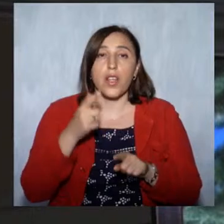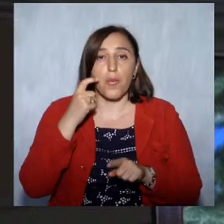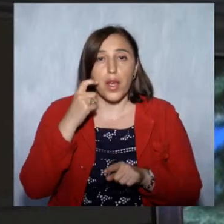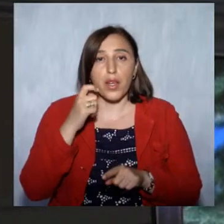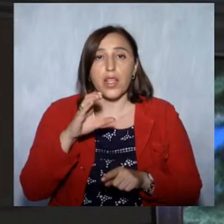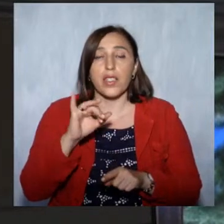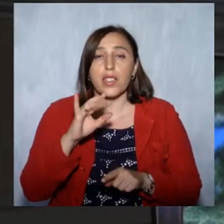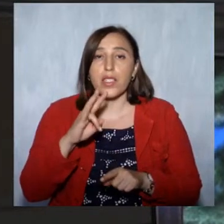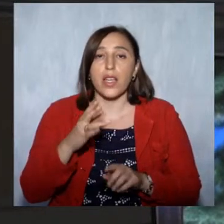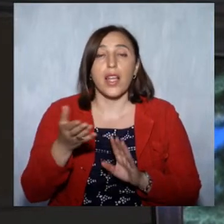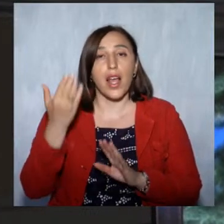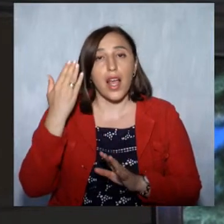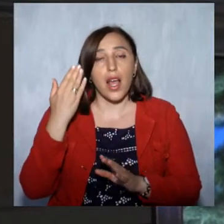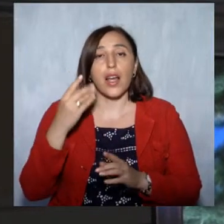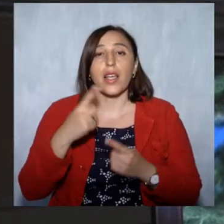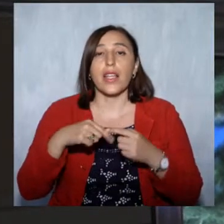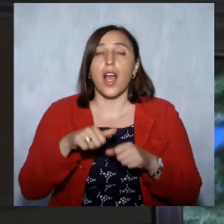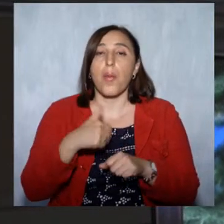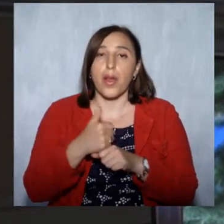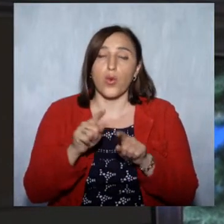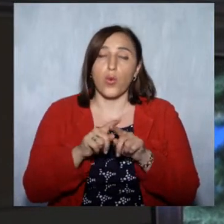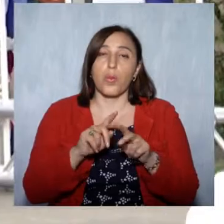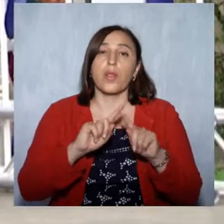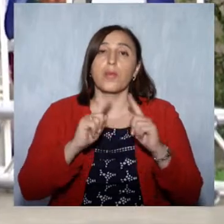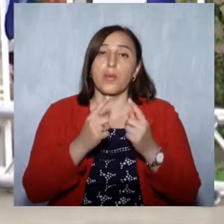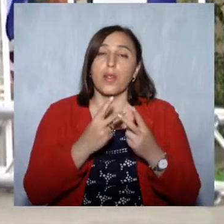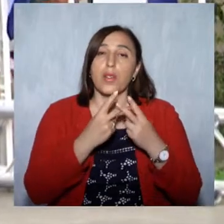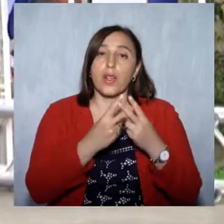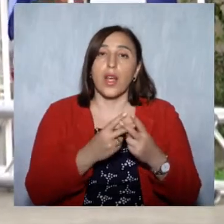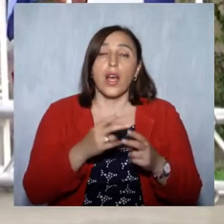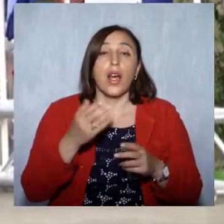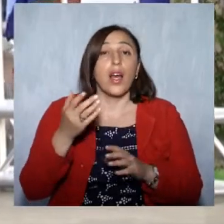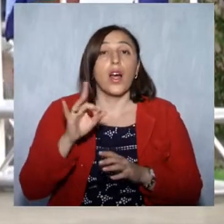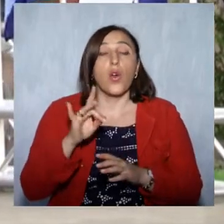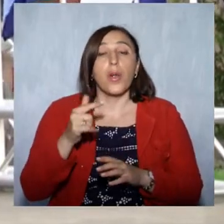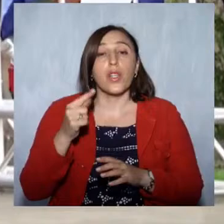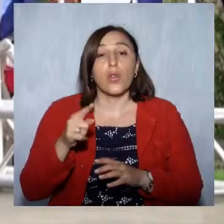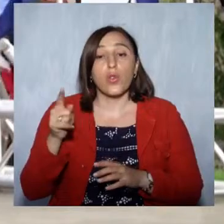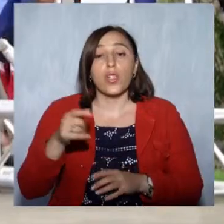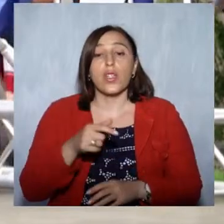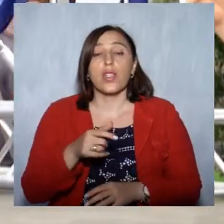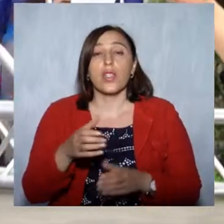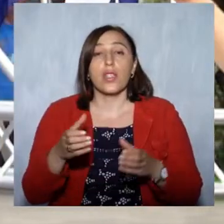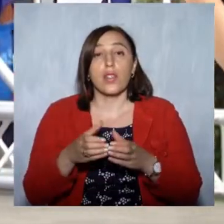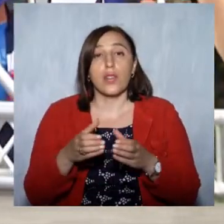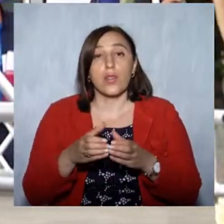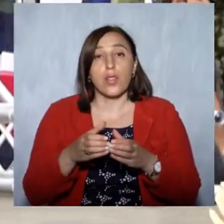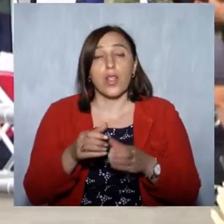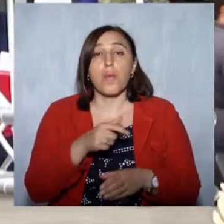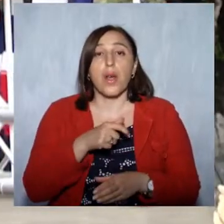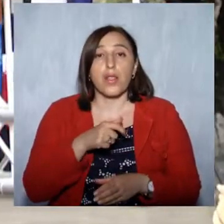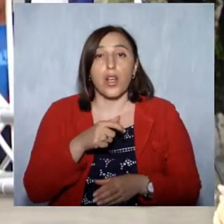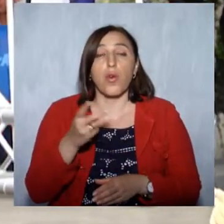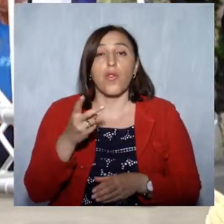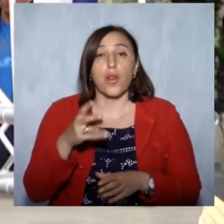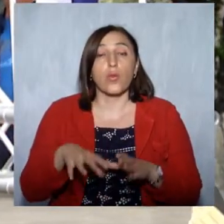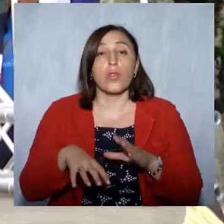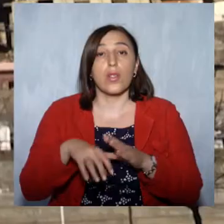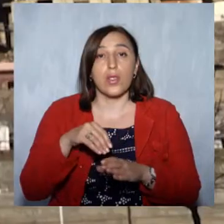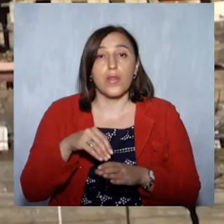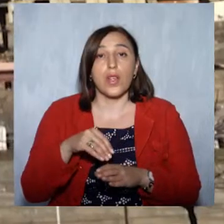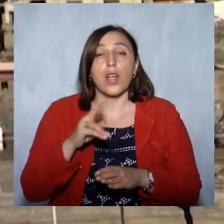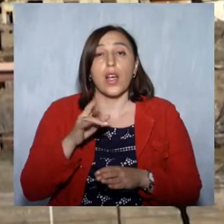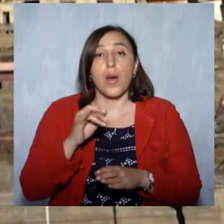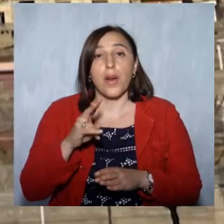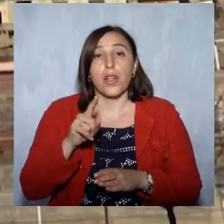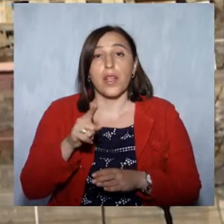Սիսյանի նախկին համայնքապետերը, ովքեր նախկին նախագահ Ռոբերտ Քոչարյանի դաշինքով պատգամավորներ են ընտրվել։ Ըստ էության, Կապանը